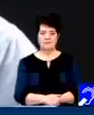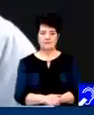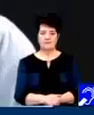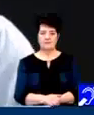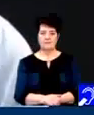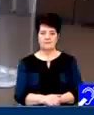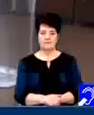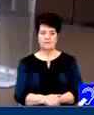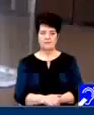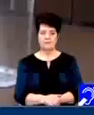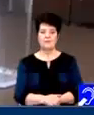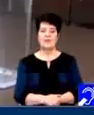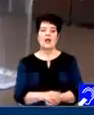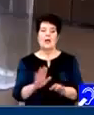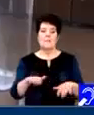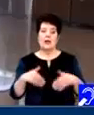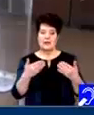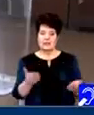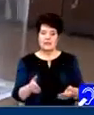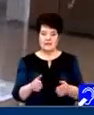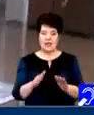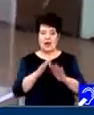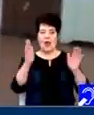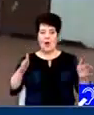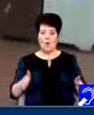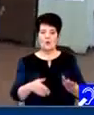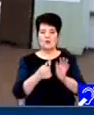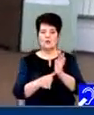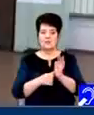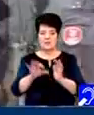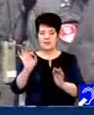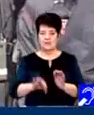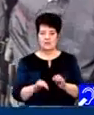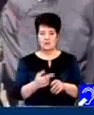эфир. Prezența la urne a fost de 60% conform